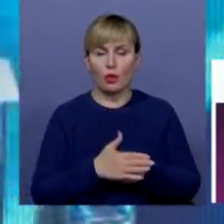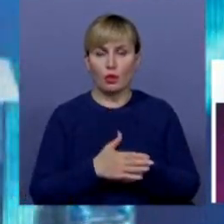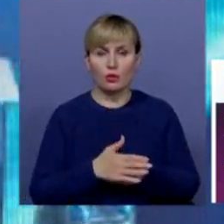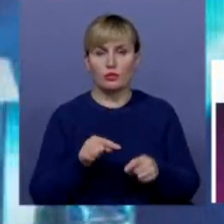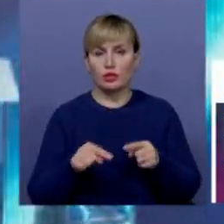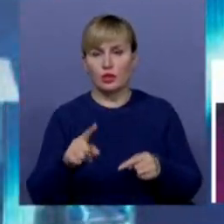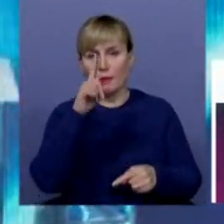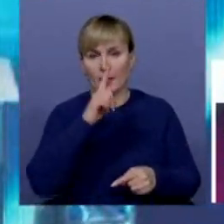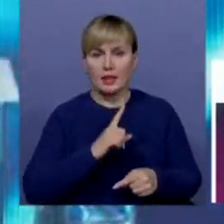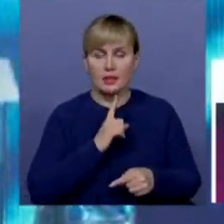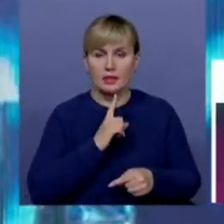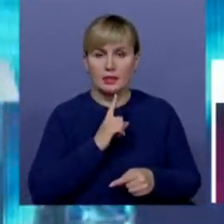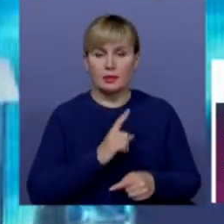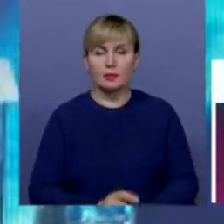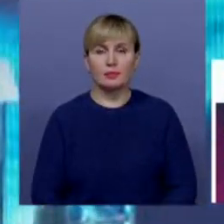течение месяца.